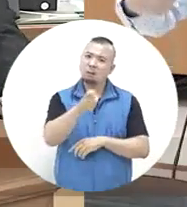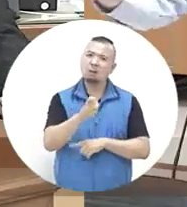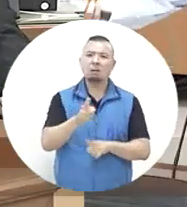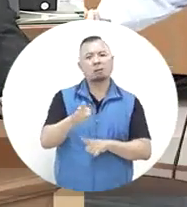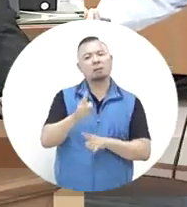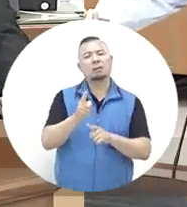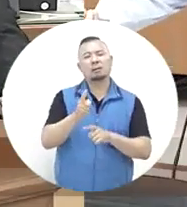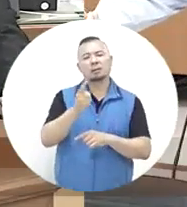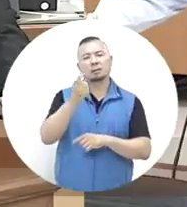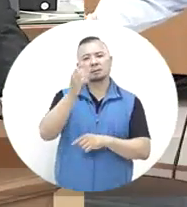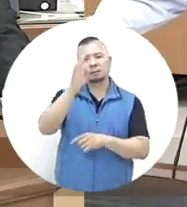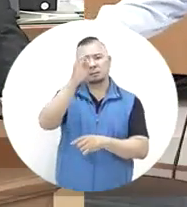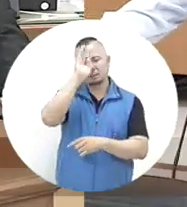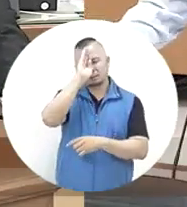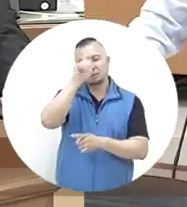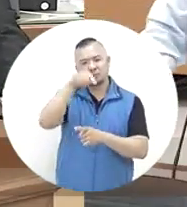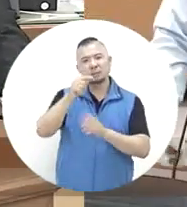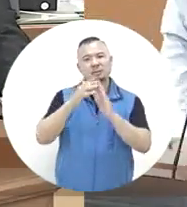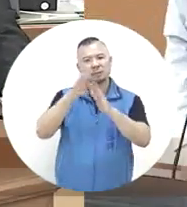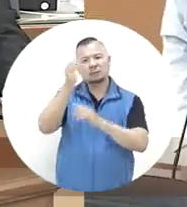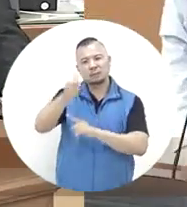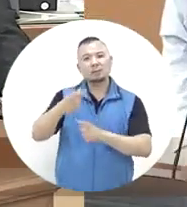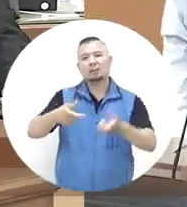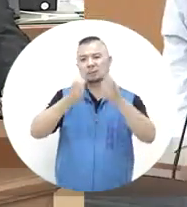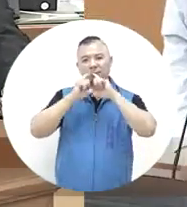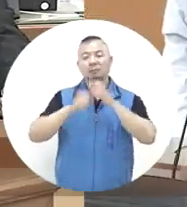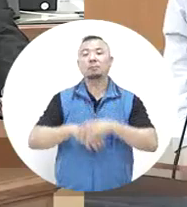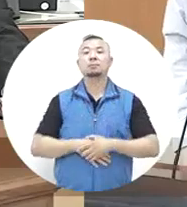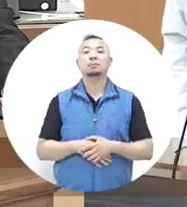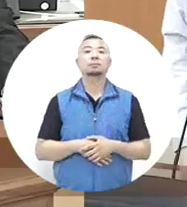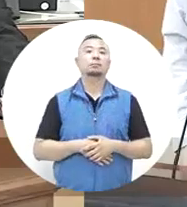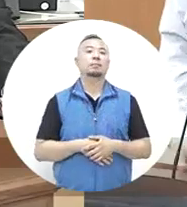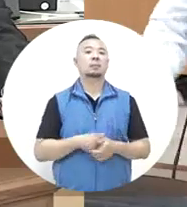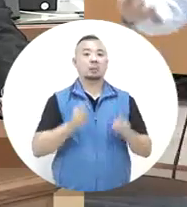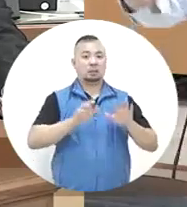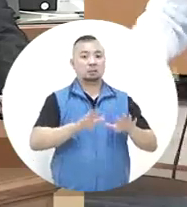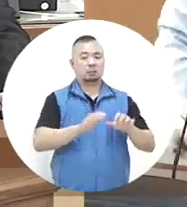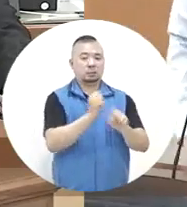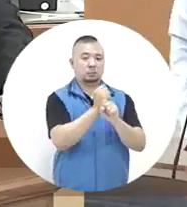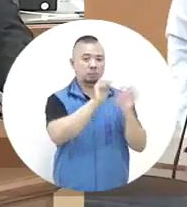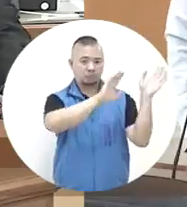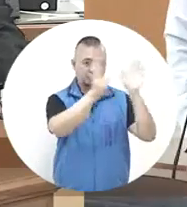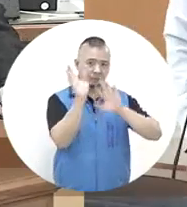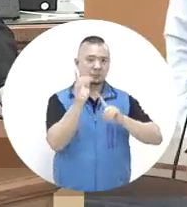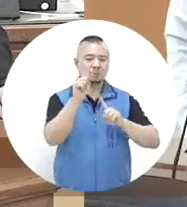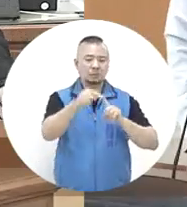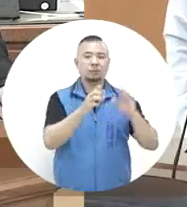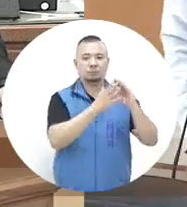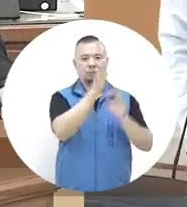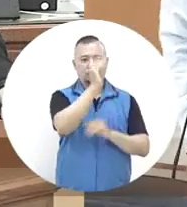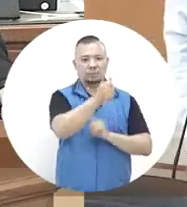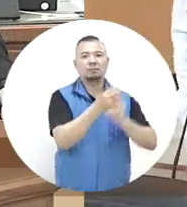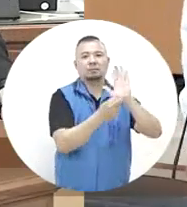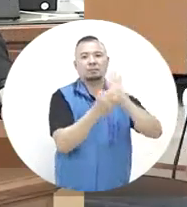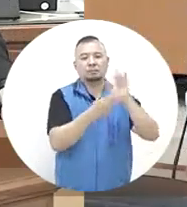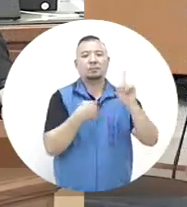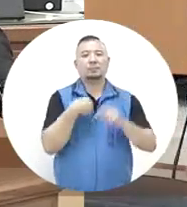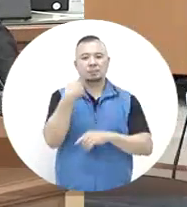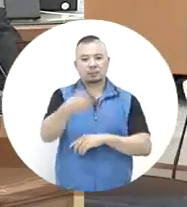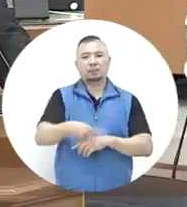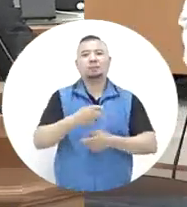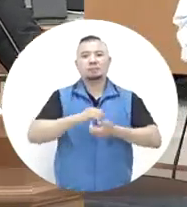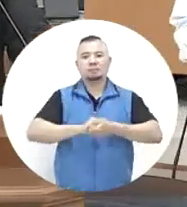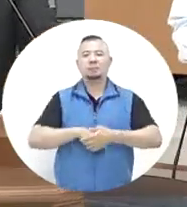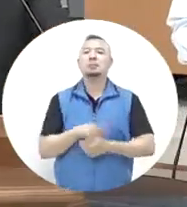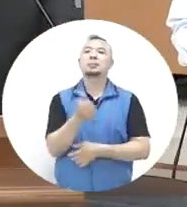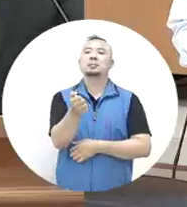去， 这样子哈， 方便。 我先把现在执行的状况请局长跟您报告，我再来做决定。 好，请局长。 是，先谢谢议员哦。第一个，刚才议员提到